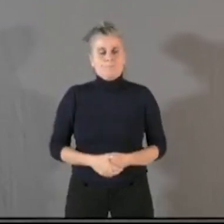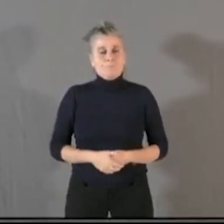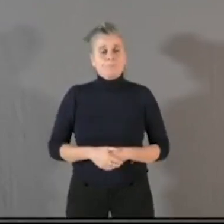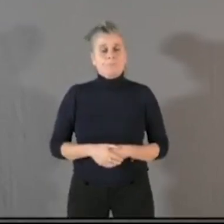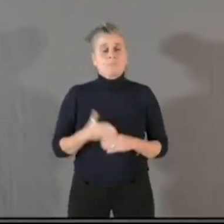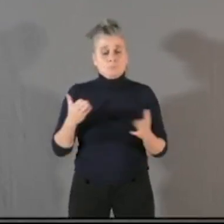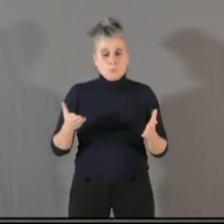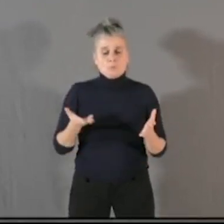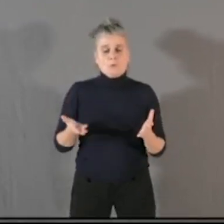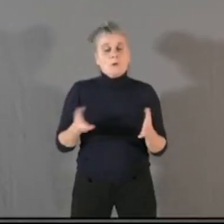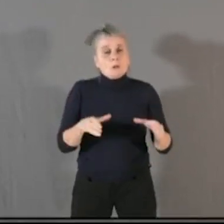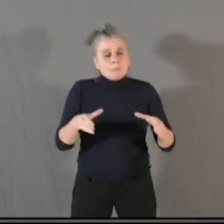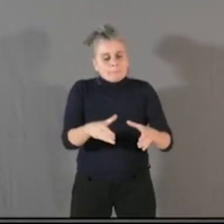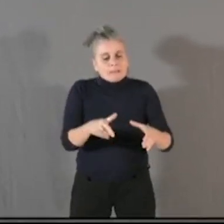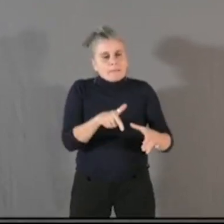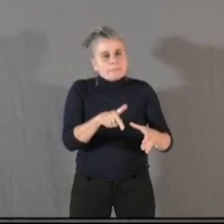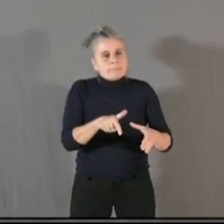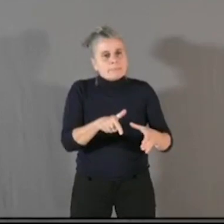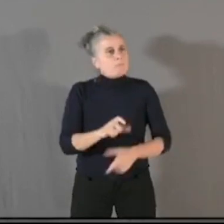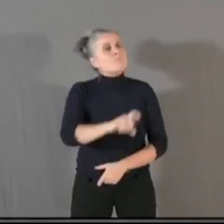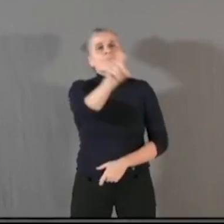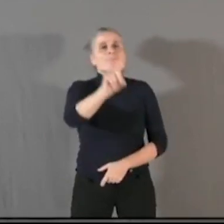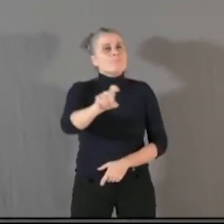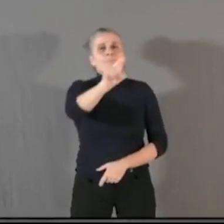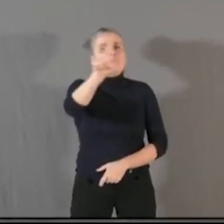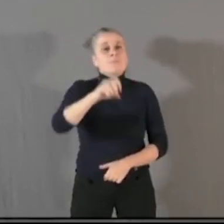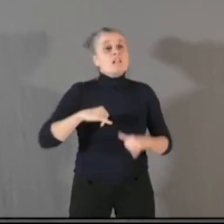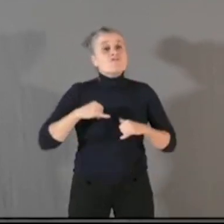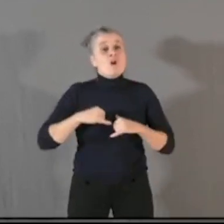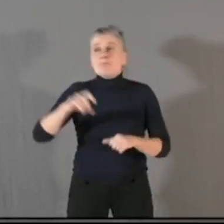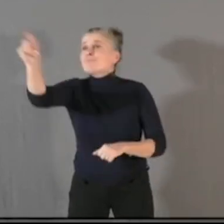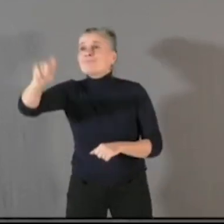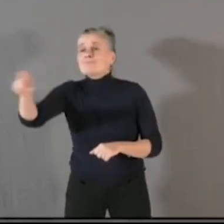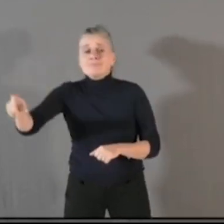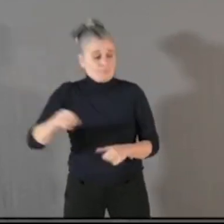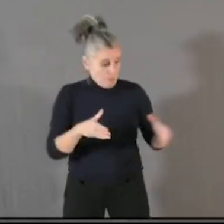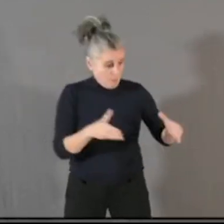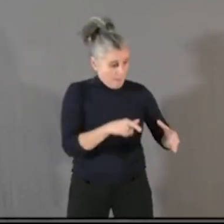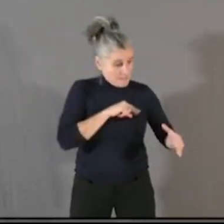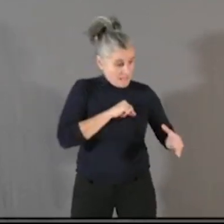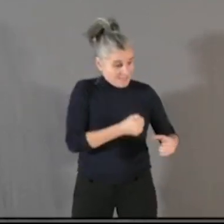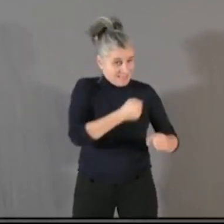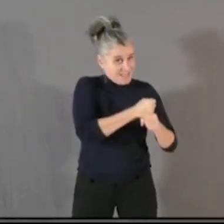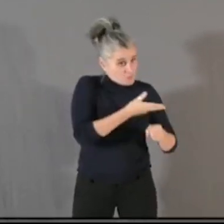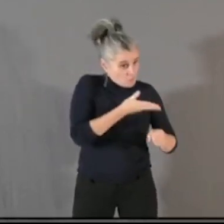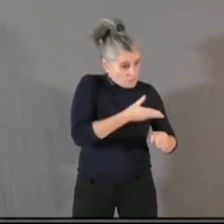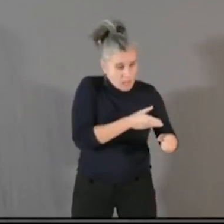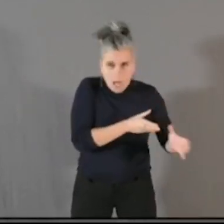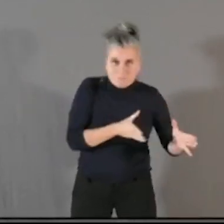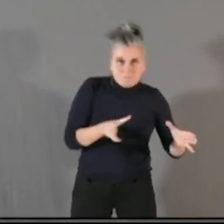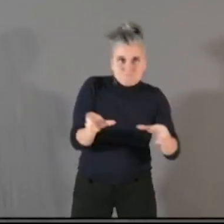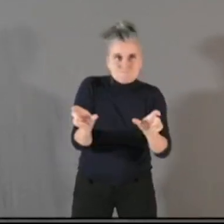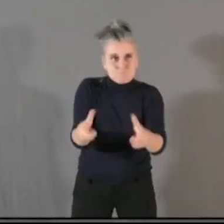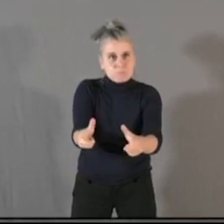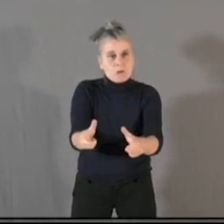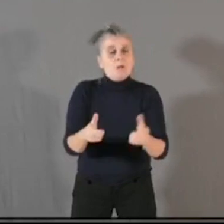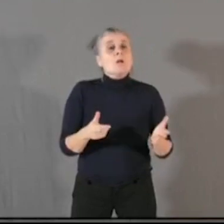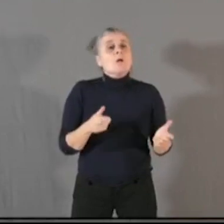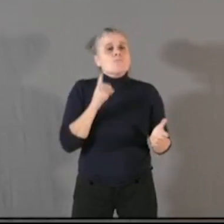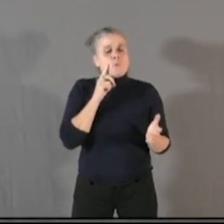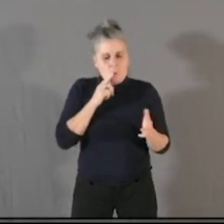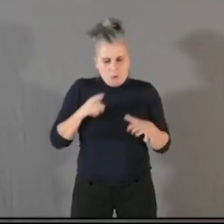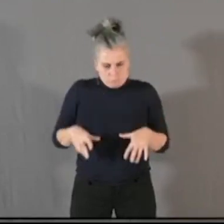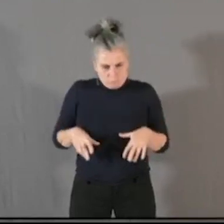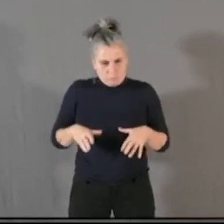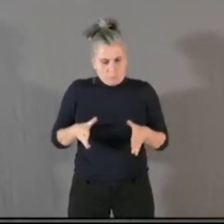anti-tag, si vous avez le temps, le loisir, l'opportunité d'aller du côté des réformés jusqu'au cours